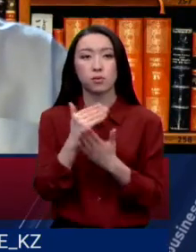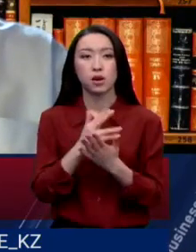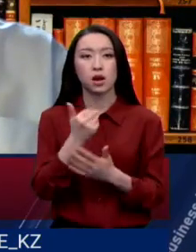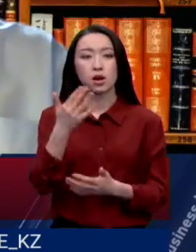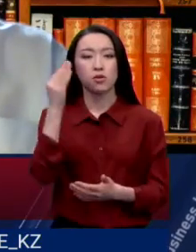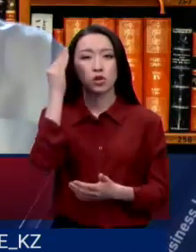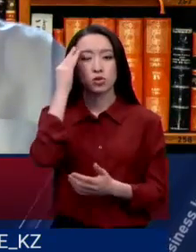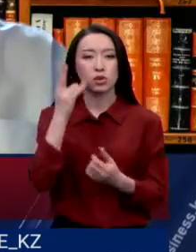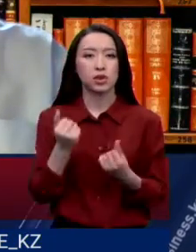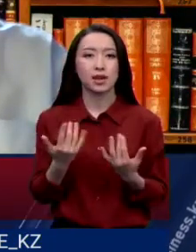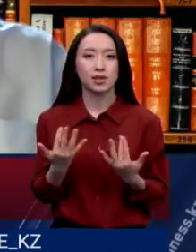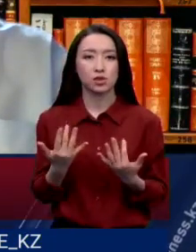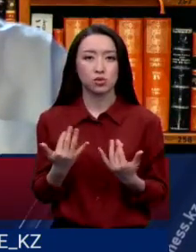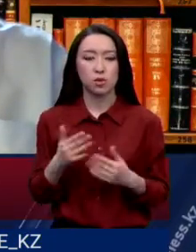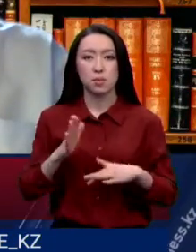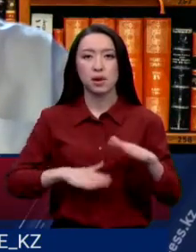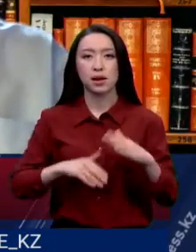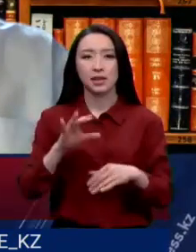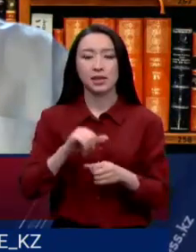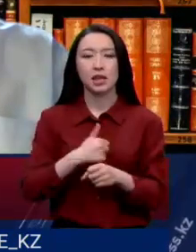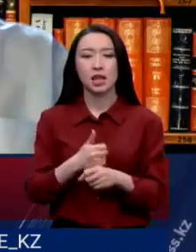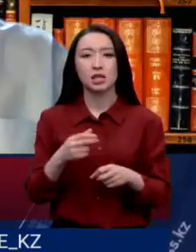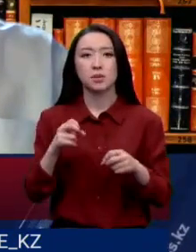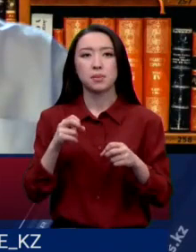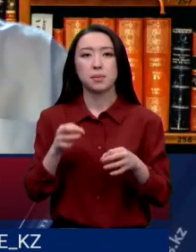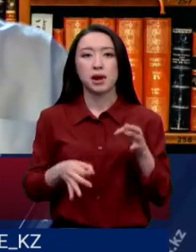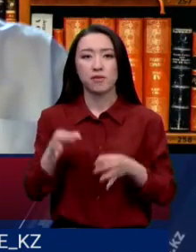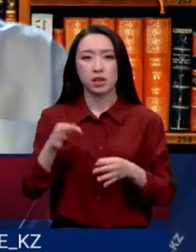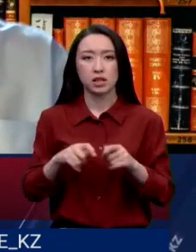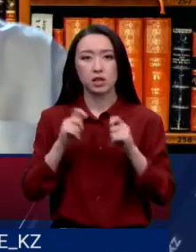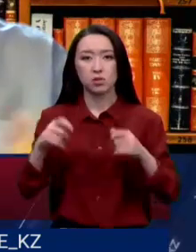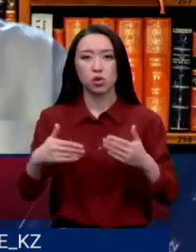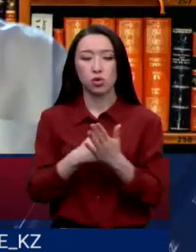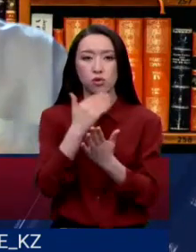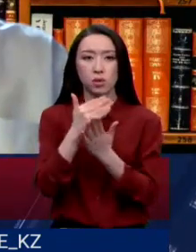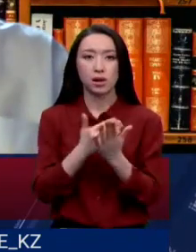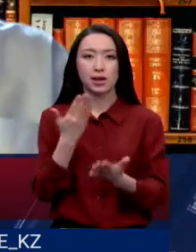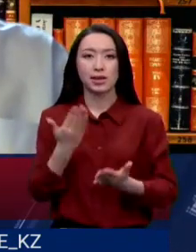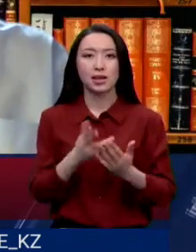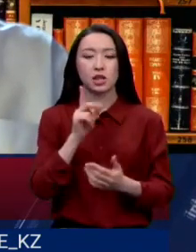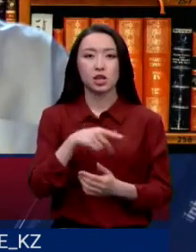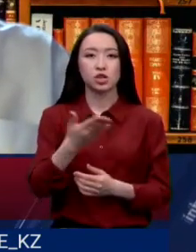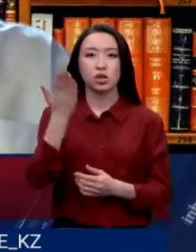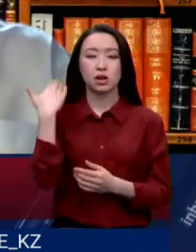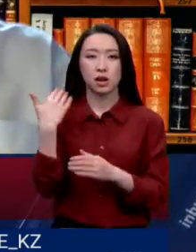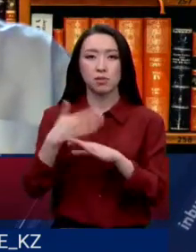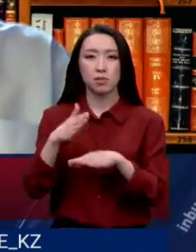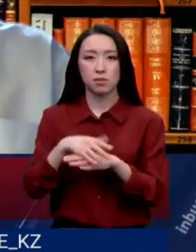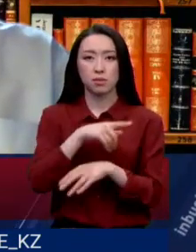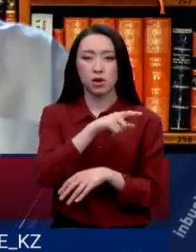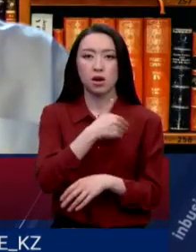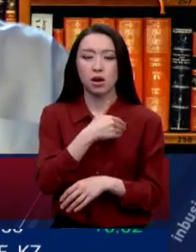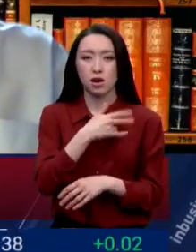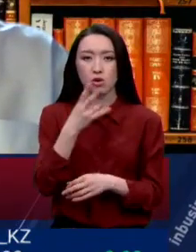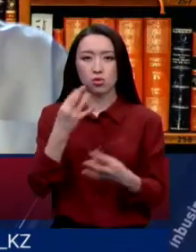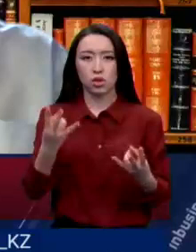думаете, насколько, в принципе, практично, а главное, справедливо запускать новую программу, если еще претенденты предыдущей до сих пор пешком ходят, ну или там